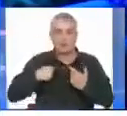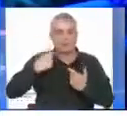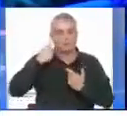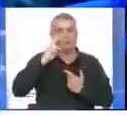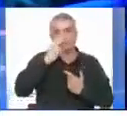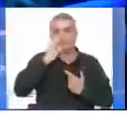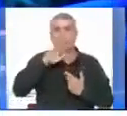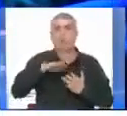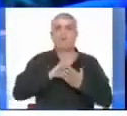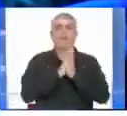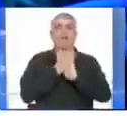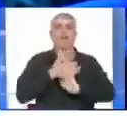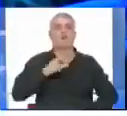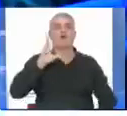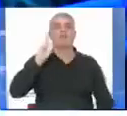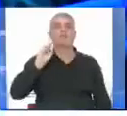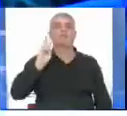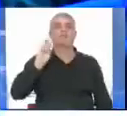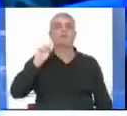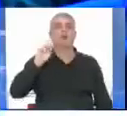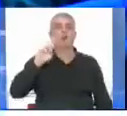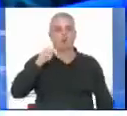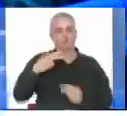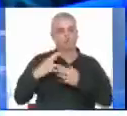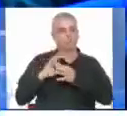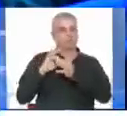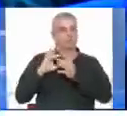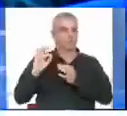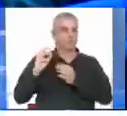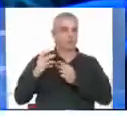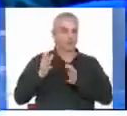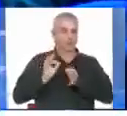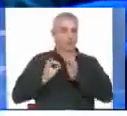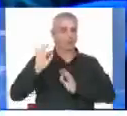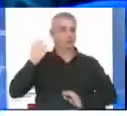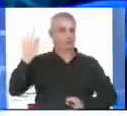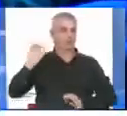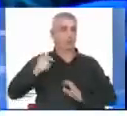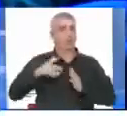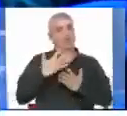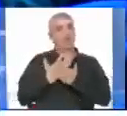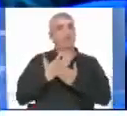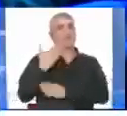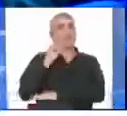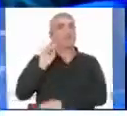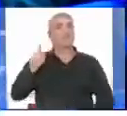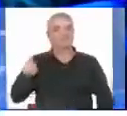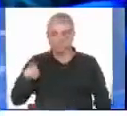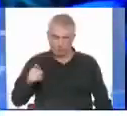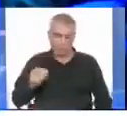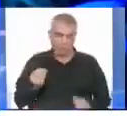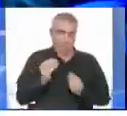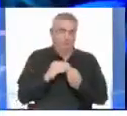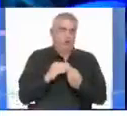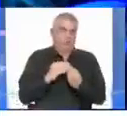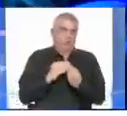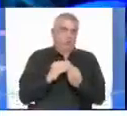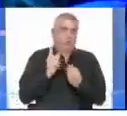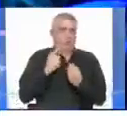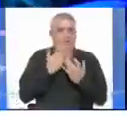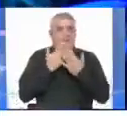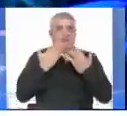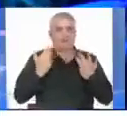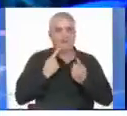ניסו גם להפוך את דוד שמרון, מקורבו ועורך דינו, לעד מדינה נגדו. זה עוד אמור